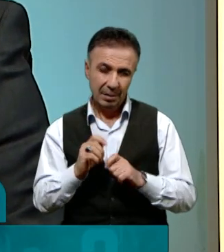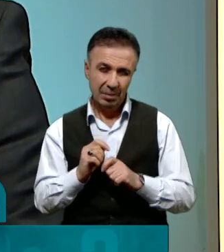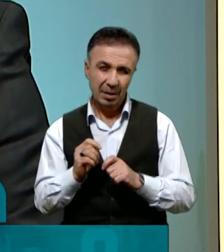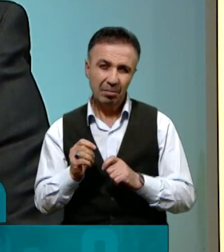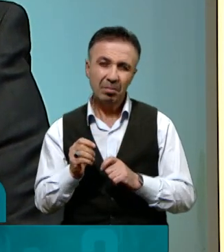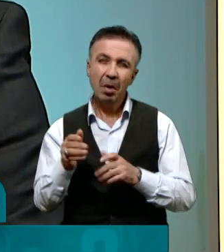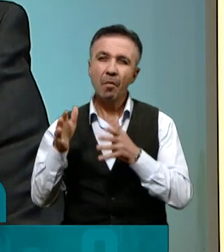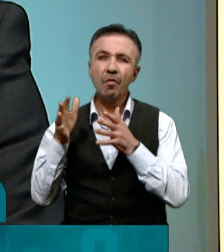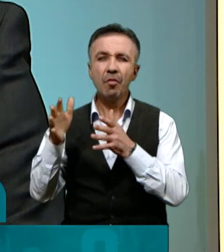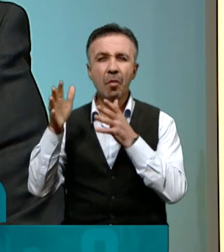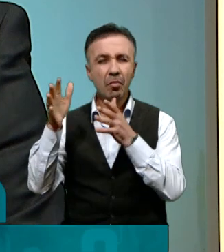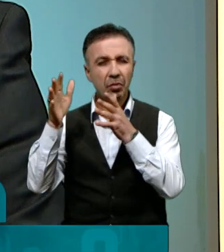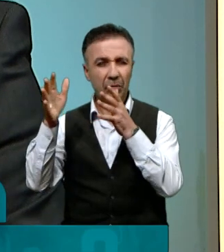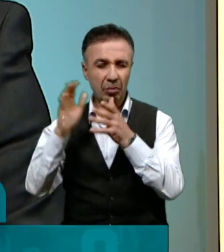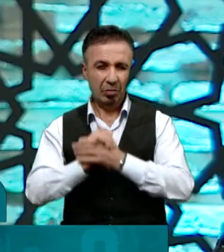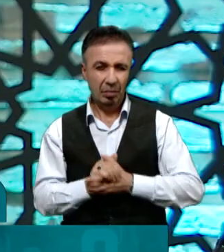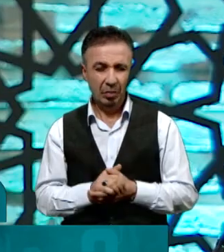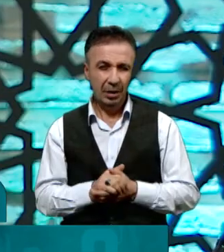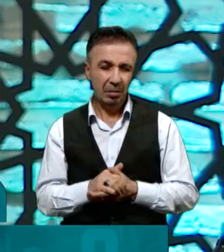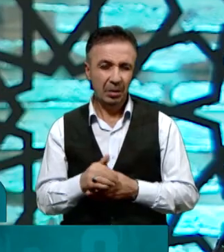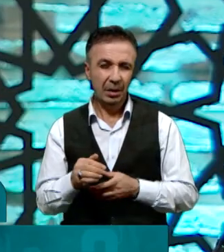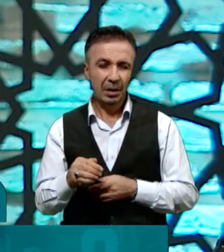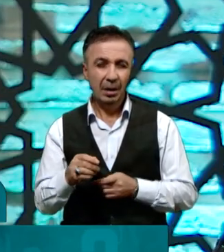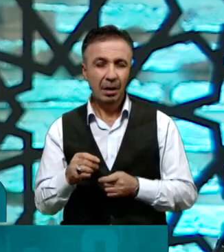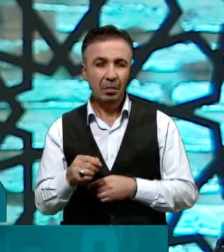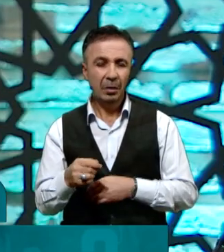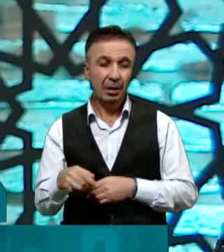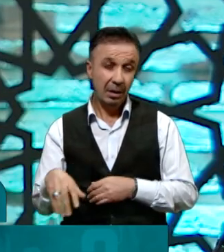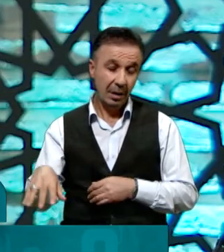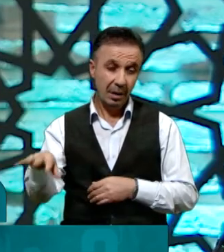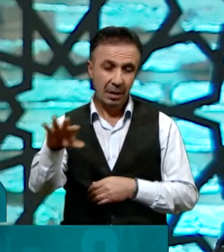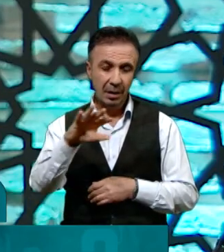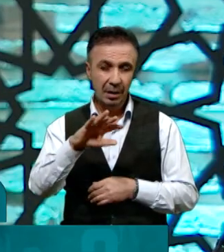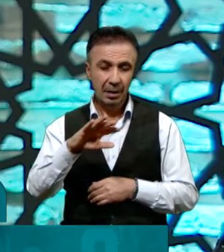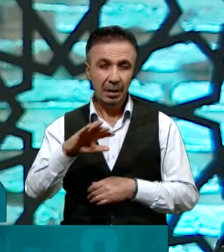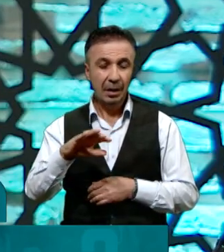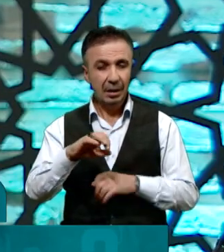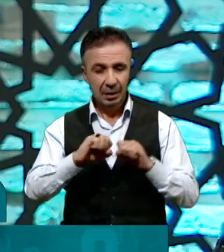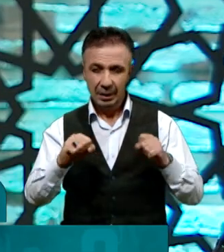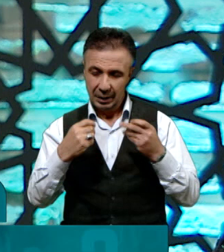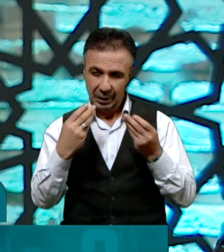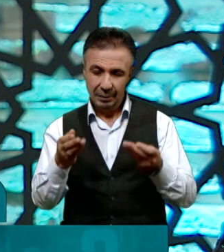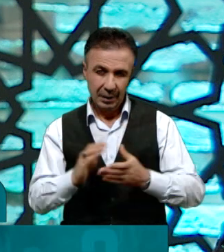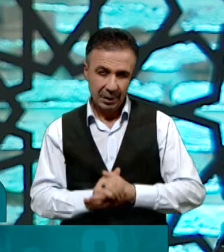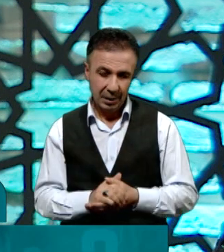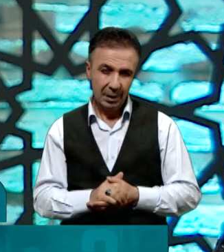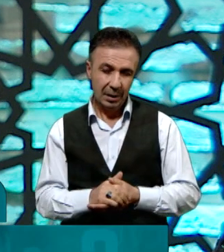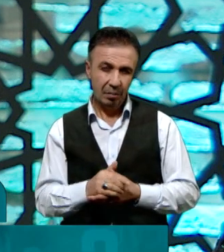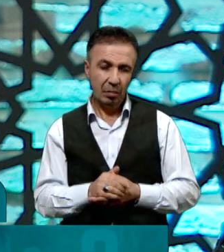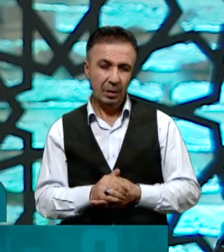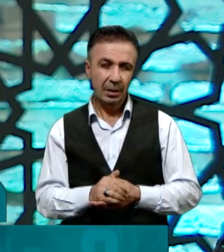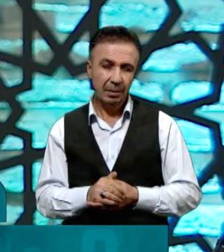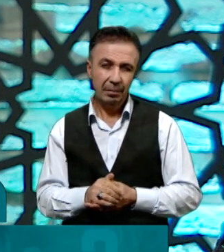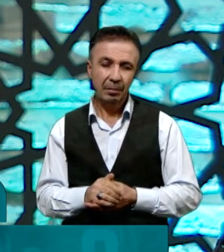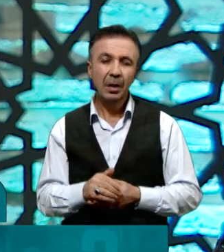Bunları üst üste koyduğumuzda bunlar nedir aslında? Piyasayı da etkileyen önemli unsurlardır. Bu durumlarda aslında ne yapması lazım? Nar diye